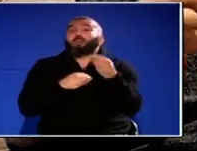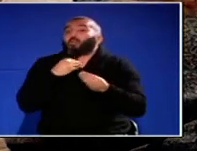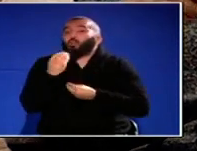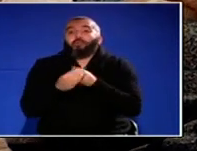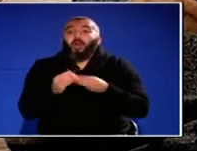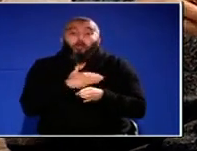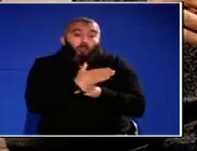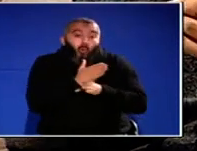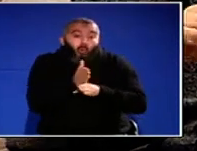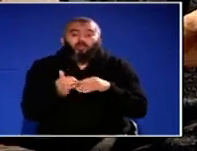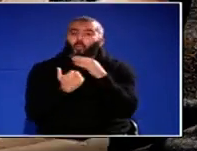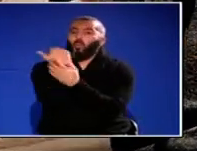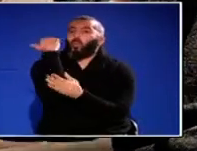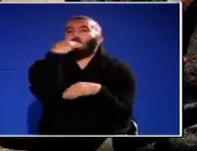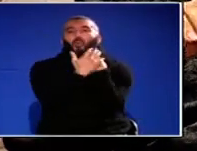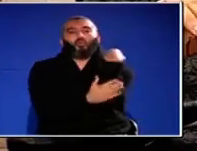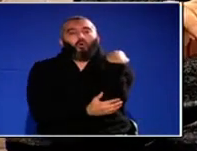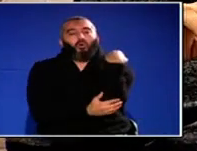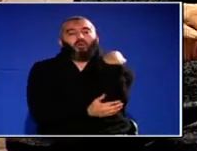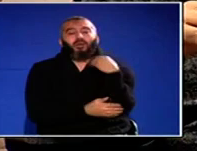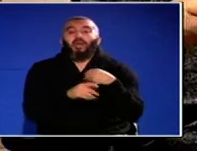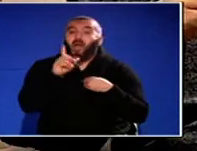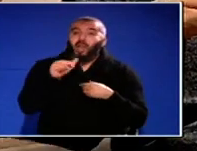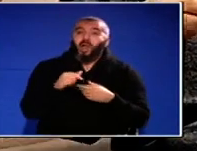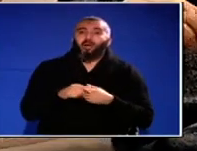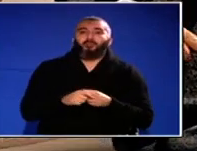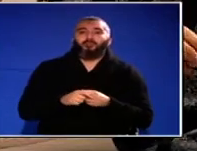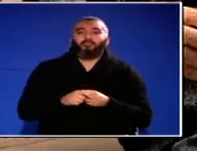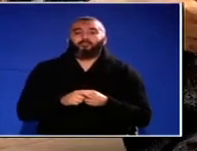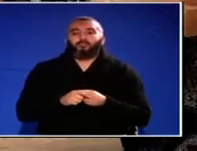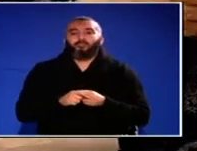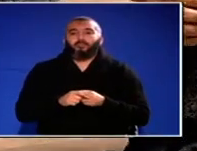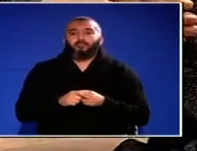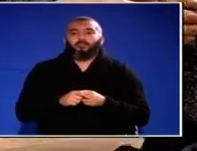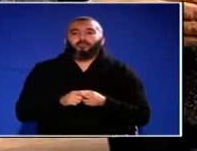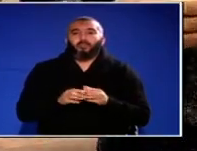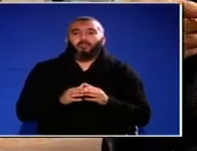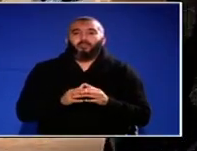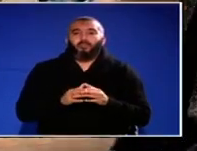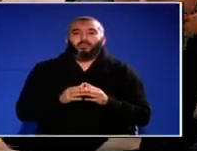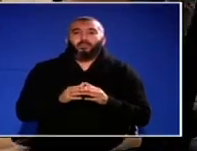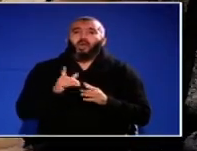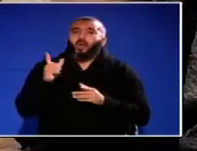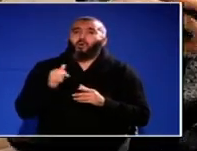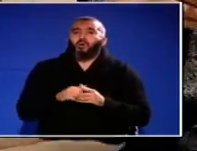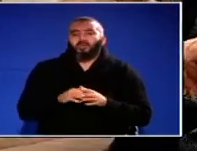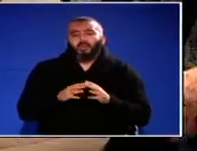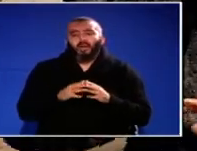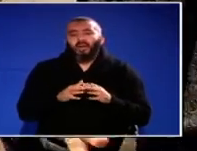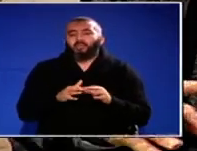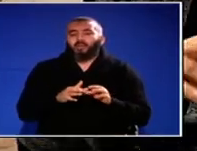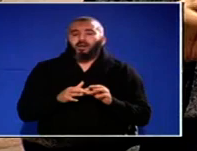الوضوء ما نتحدثوش على العادي اجلكم الله، يعني اجلكم الله يعني التبول العادي هذا هو باين خلاص هذا